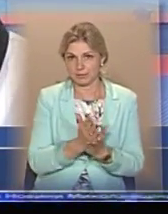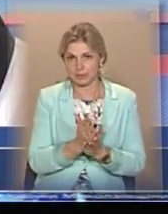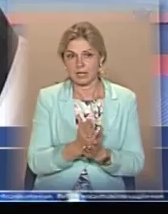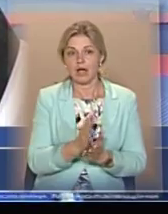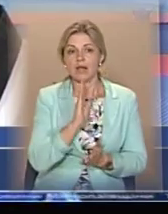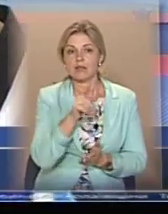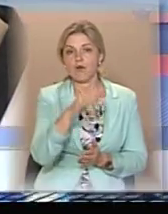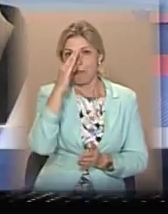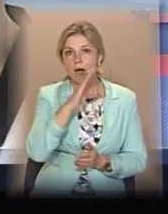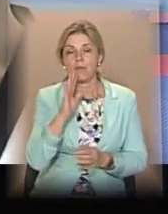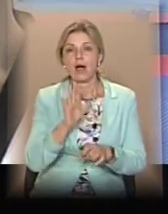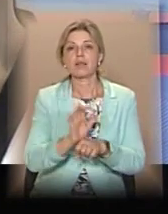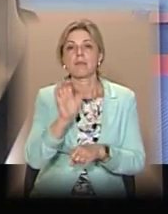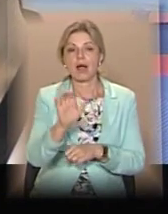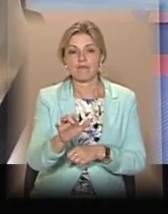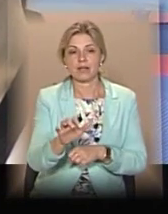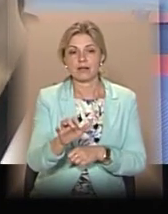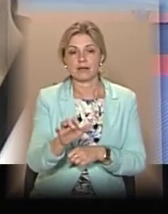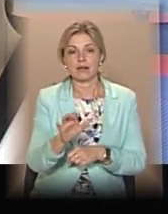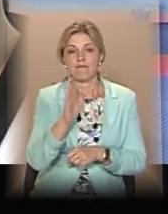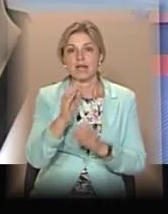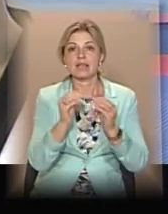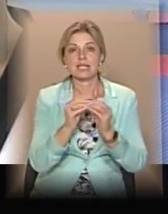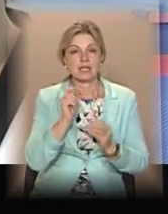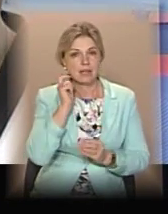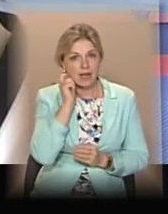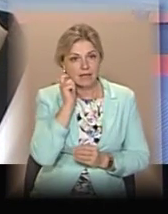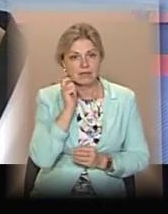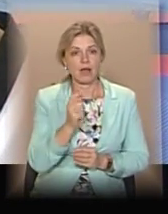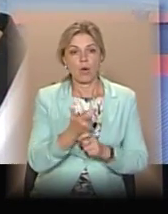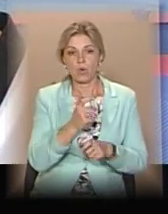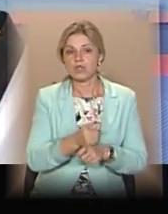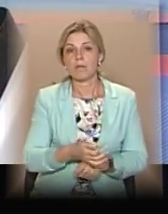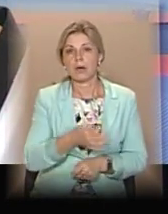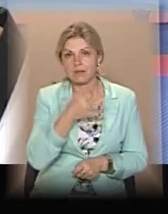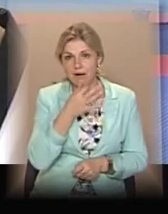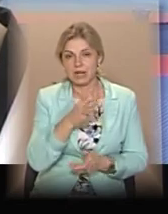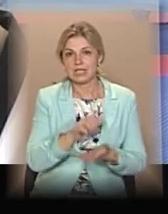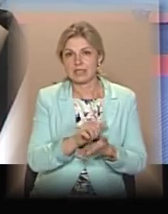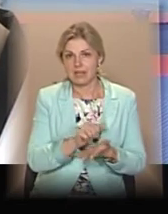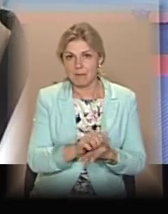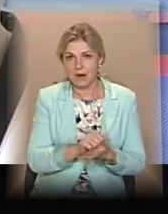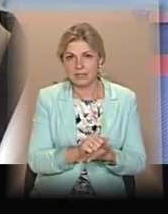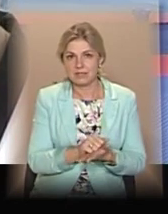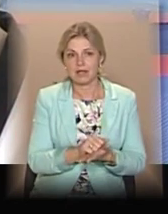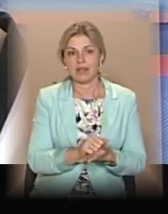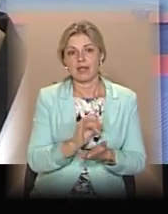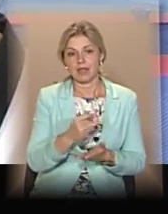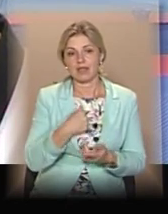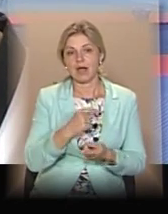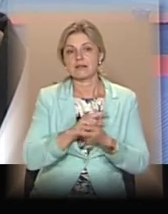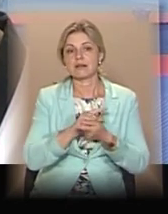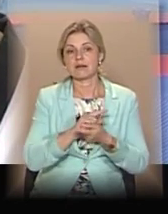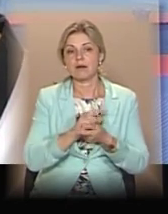меня родители отправили в 10 лет. Мне очень понравилось заниматься, вот, и я